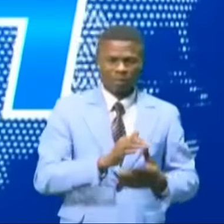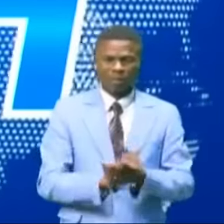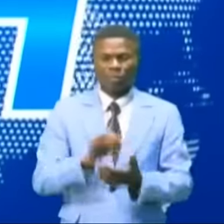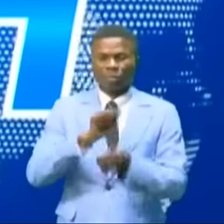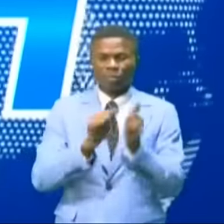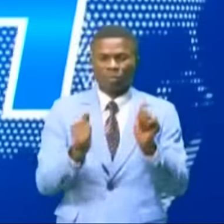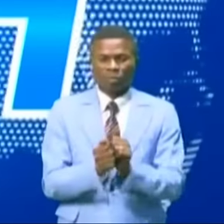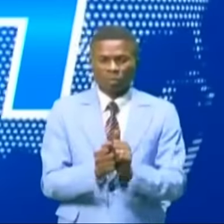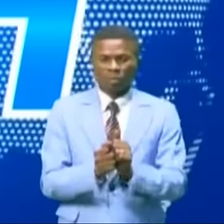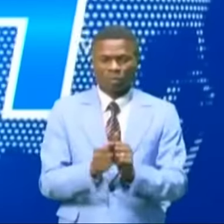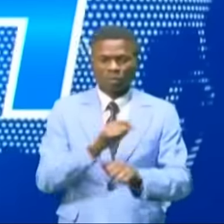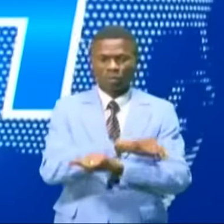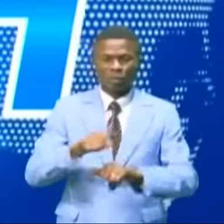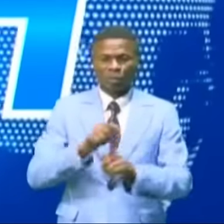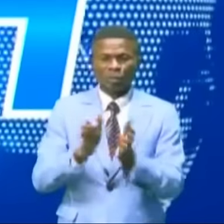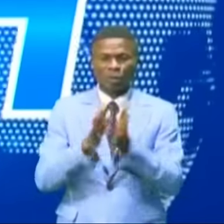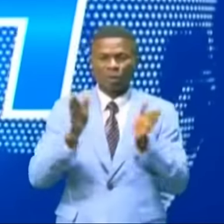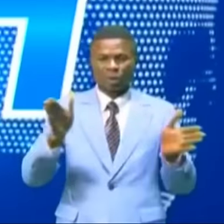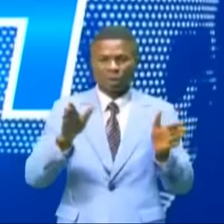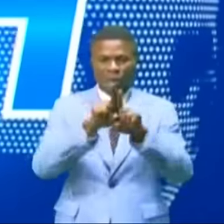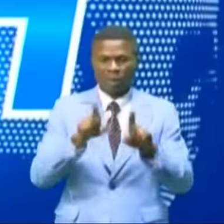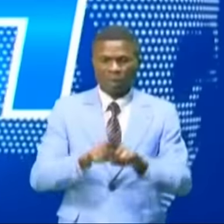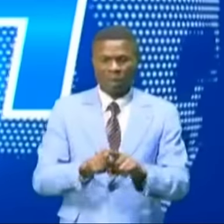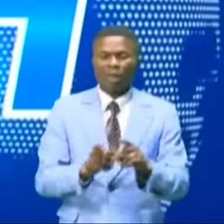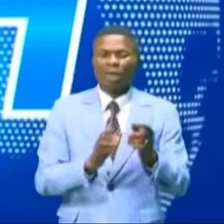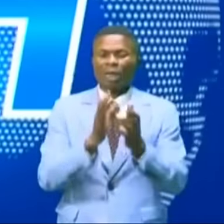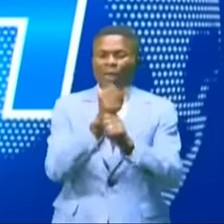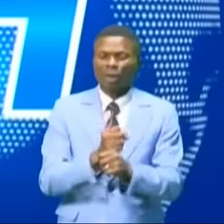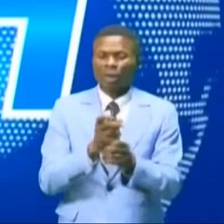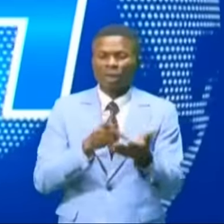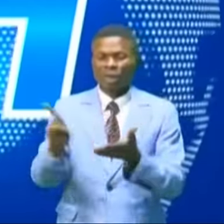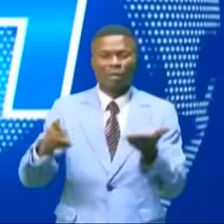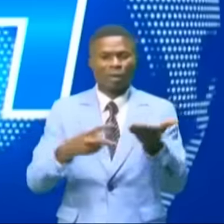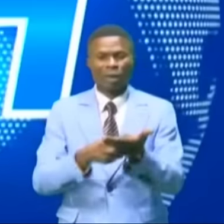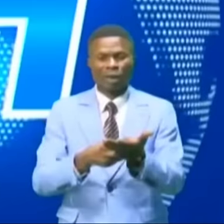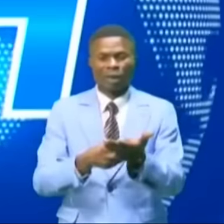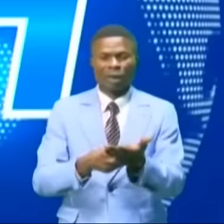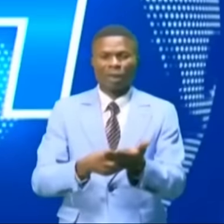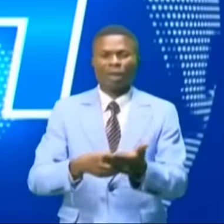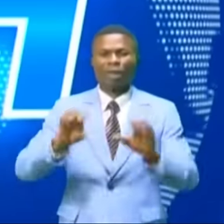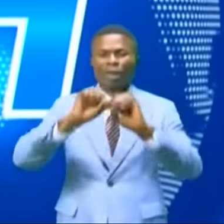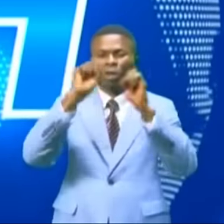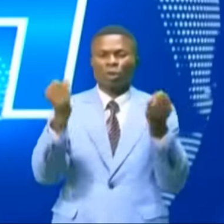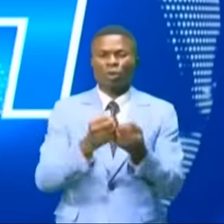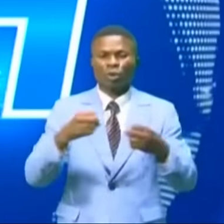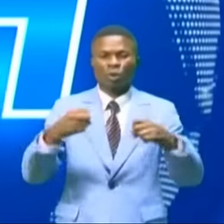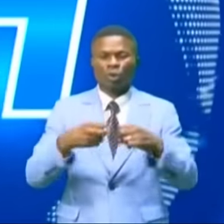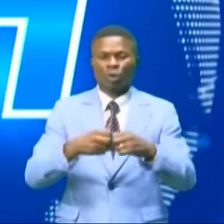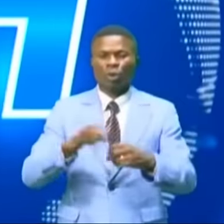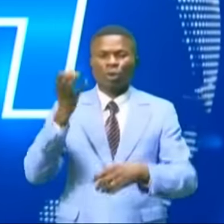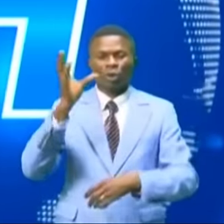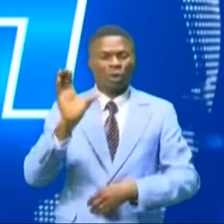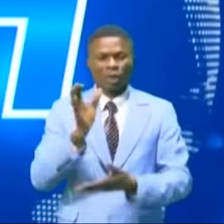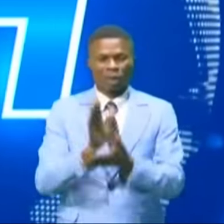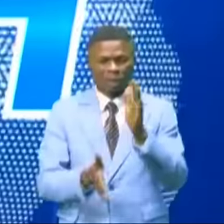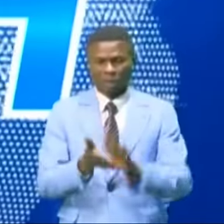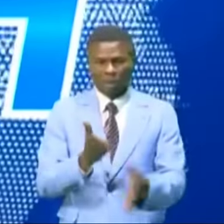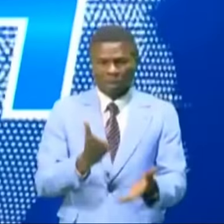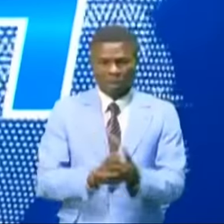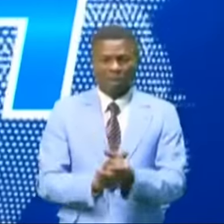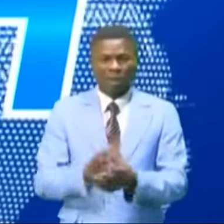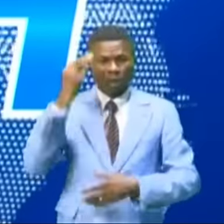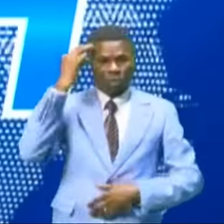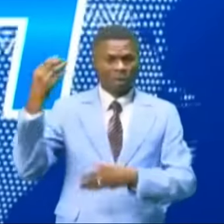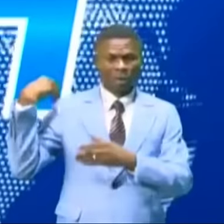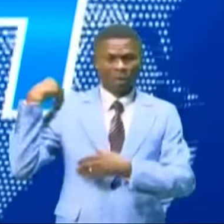question des instances officielles et les ayants droit qui ne payent pas les factures de la SNEL et la Régie des eaux est récurrente. La ministre